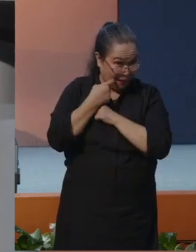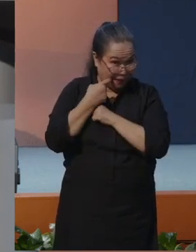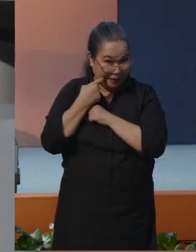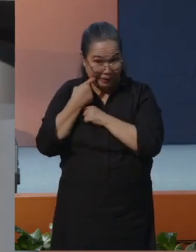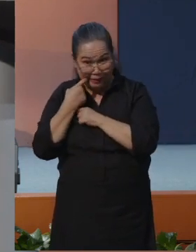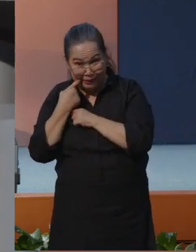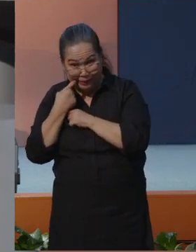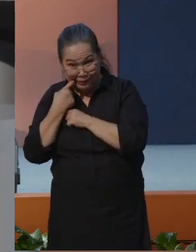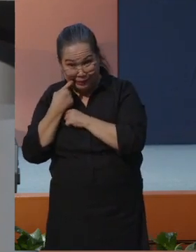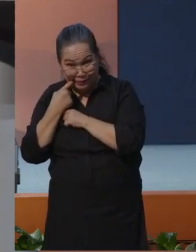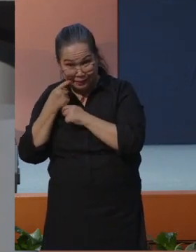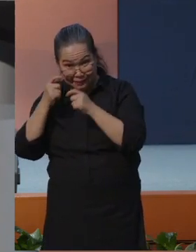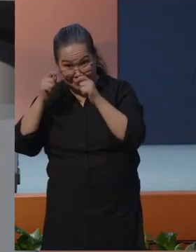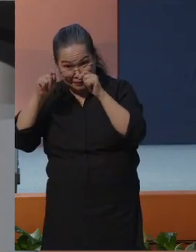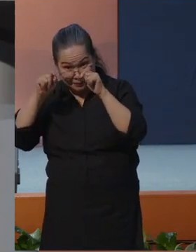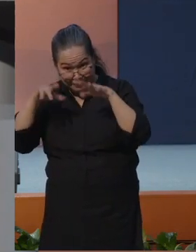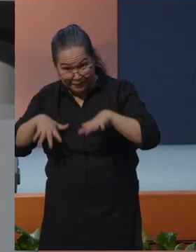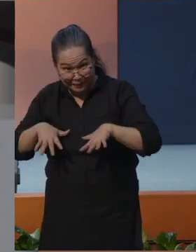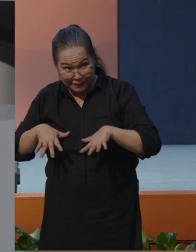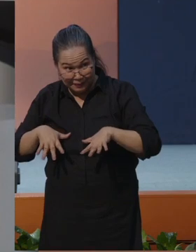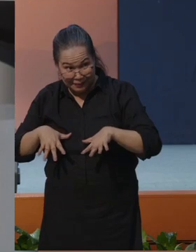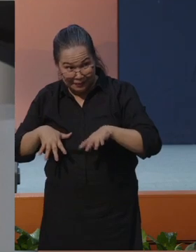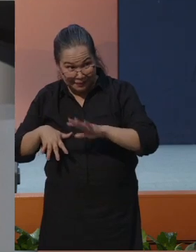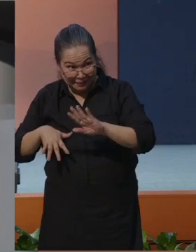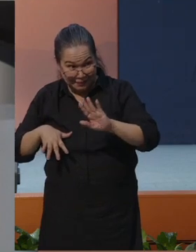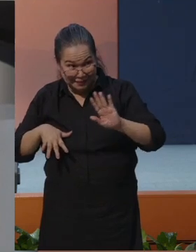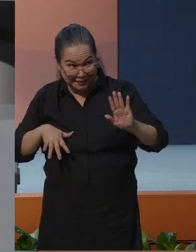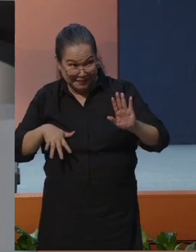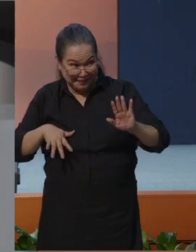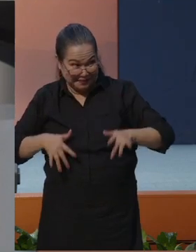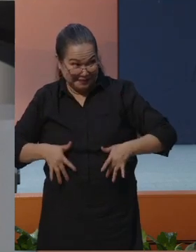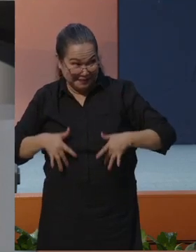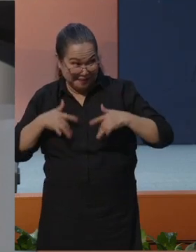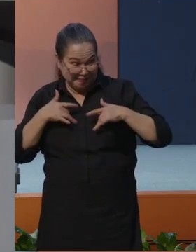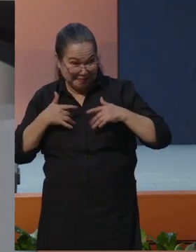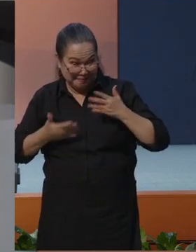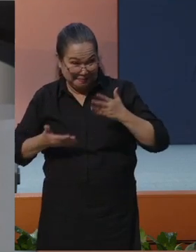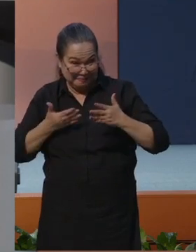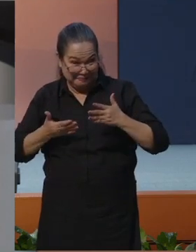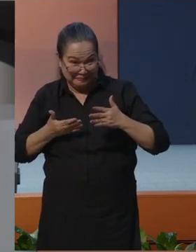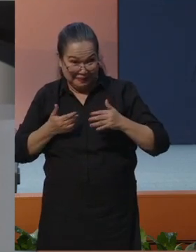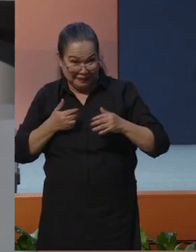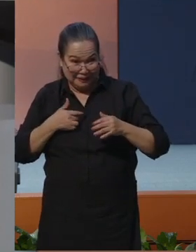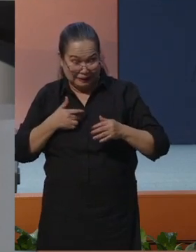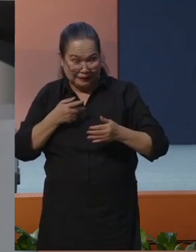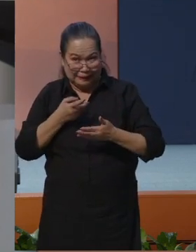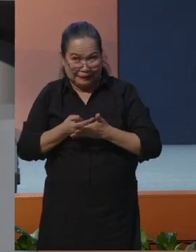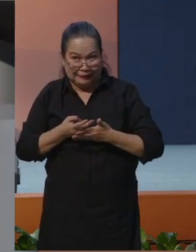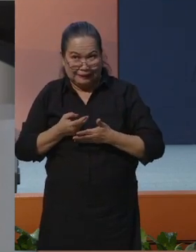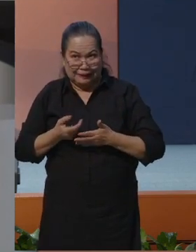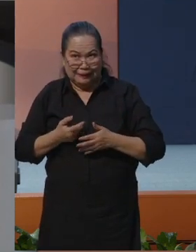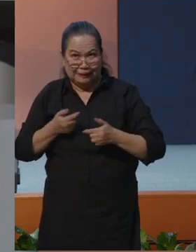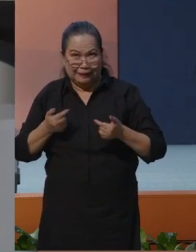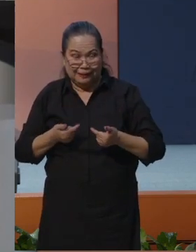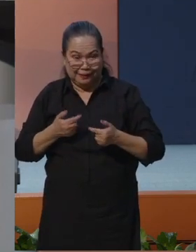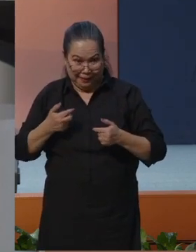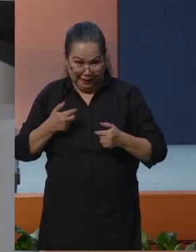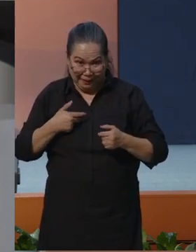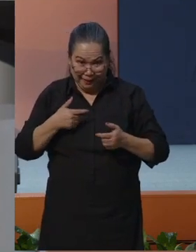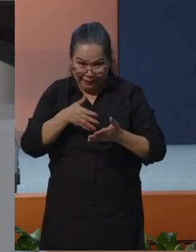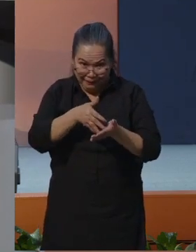pagsubok, isang temptasyon sa inyong buhay na mahulog kayo sa kasalanan? Meron ba kayong